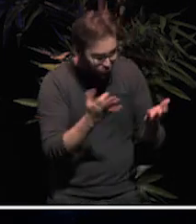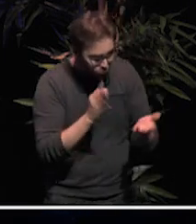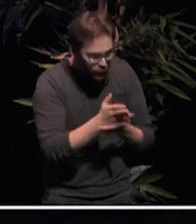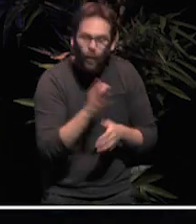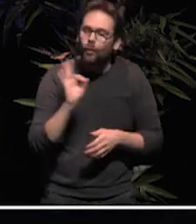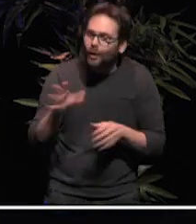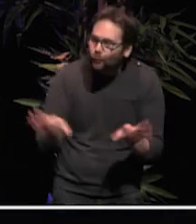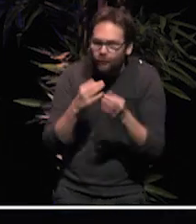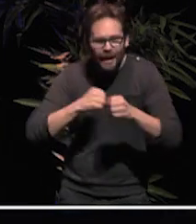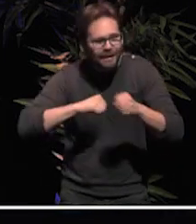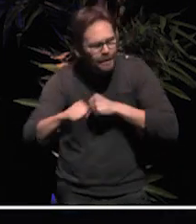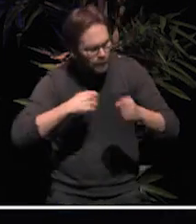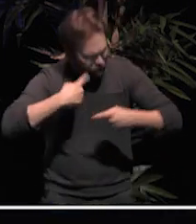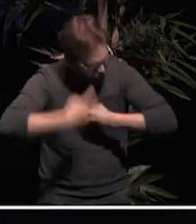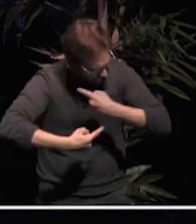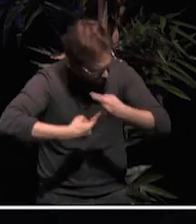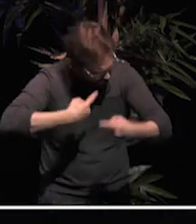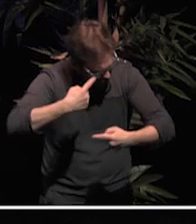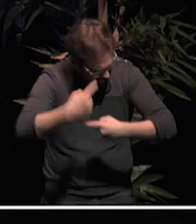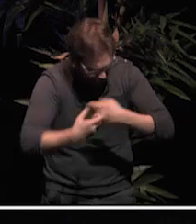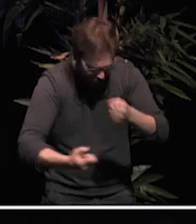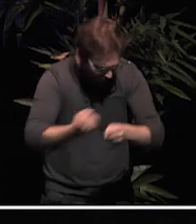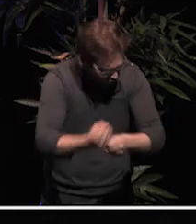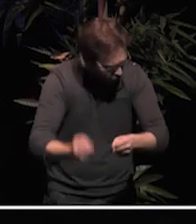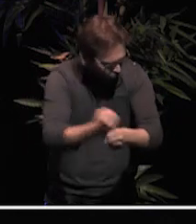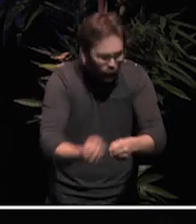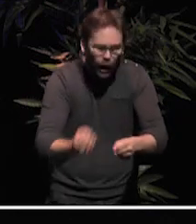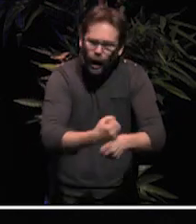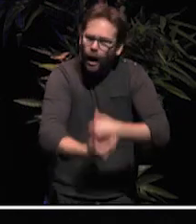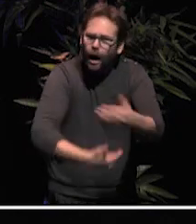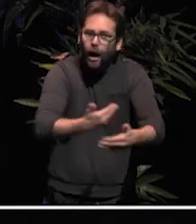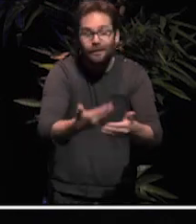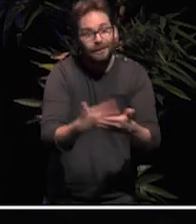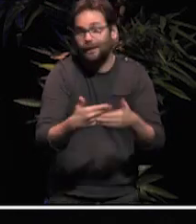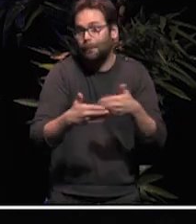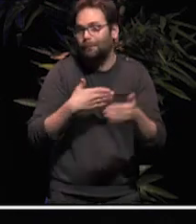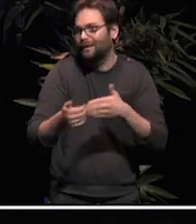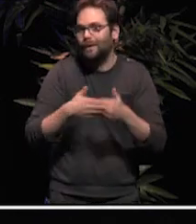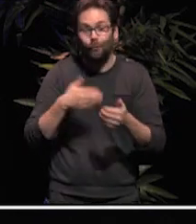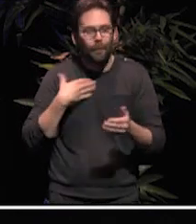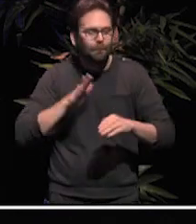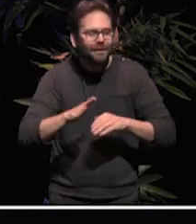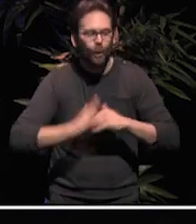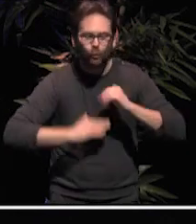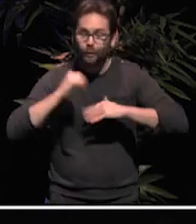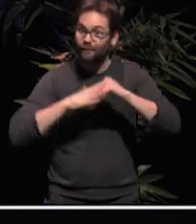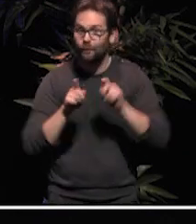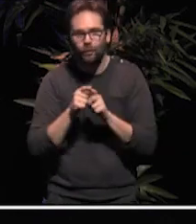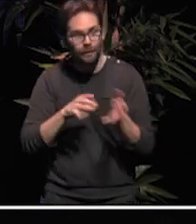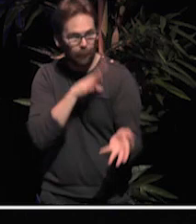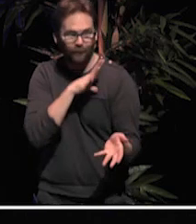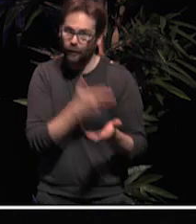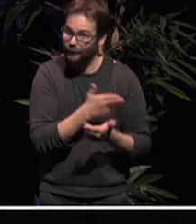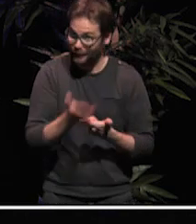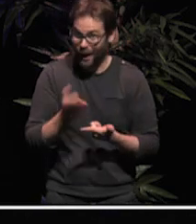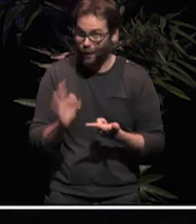la dynamique constante de la création continue. C'est un peu mon métier de prospectiviste et en même temps d'enseignant. Si vous voulez, c'est les deux